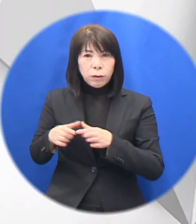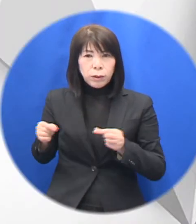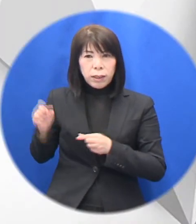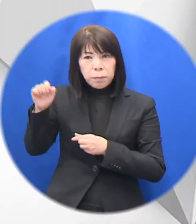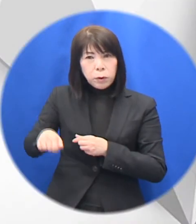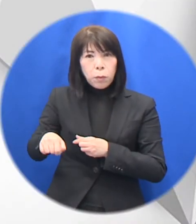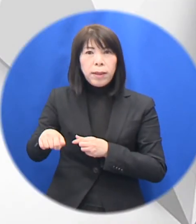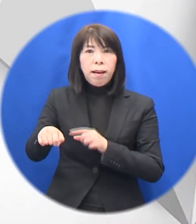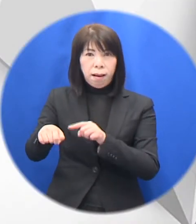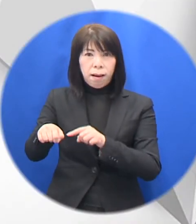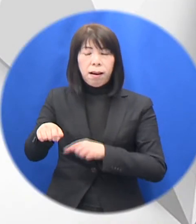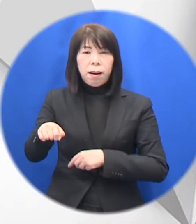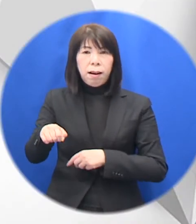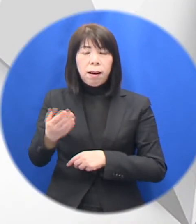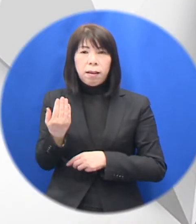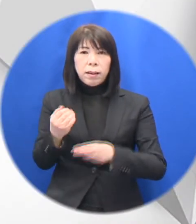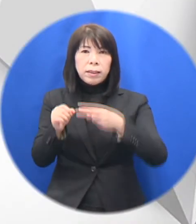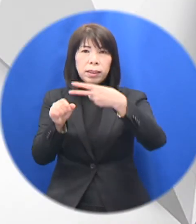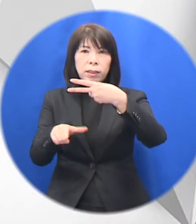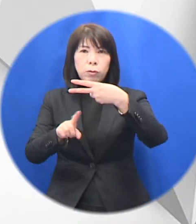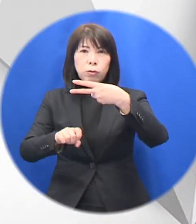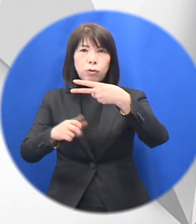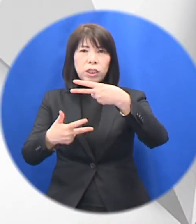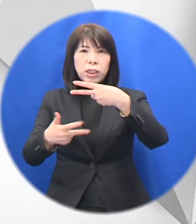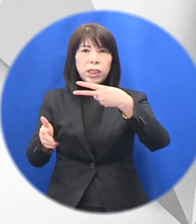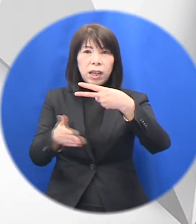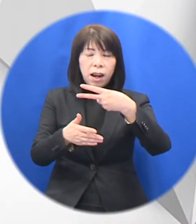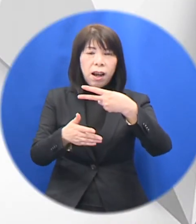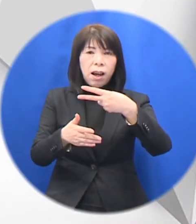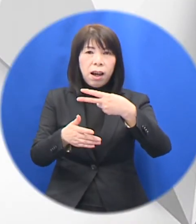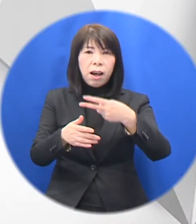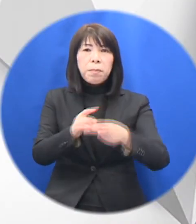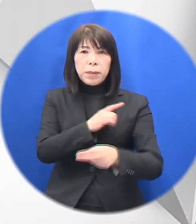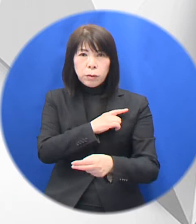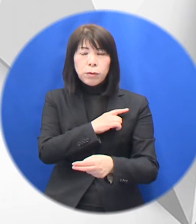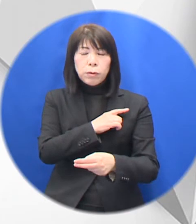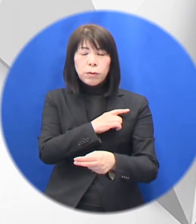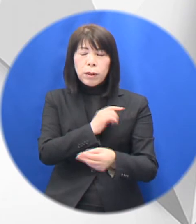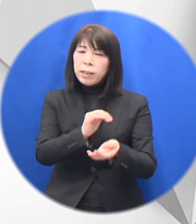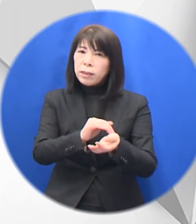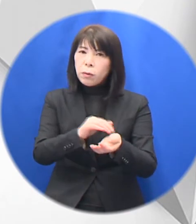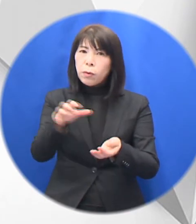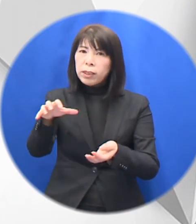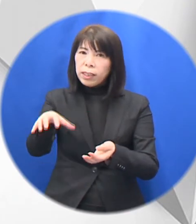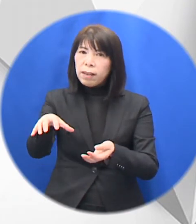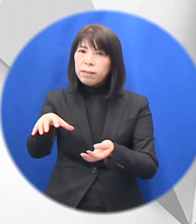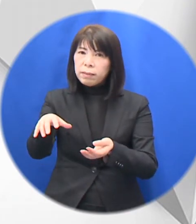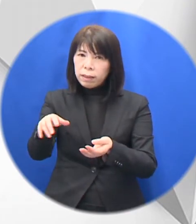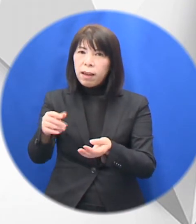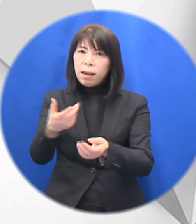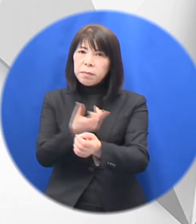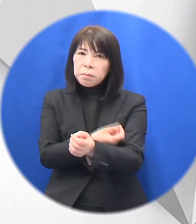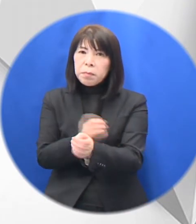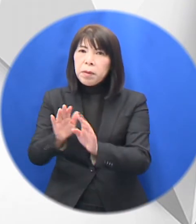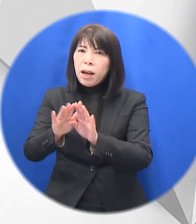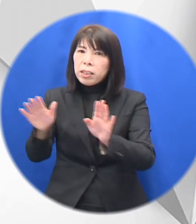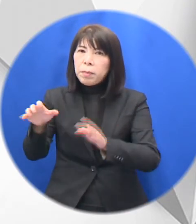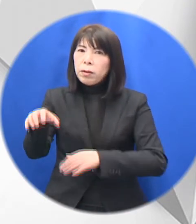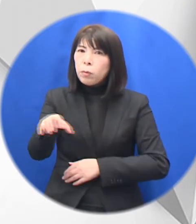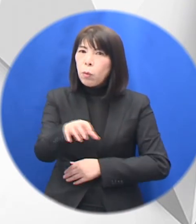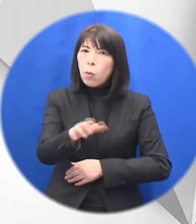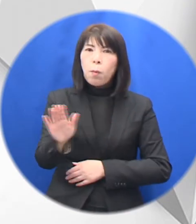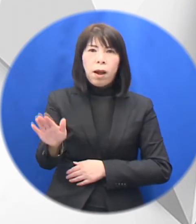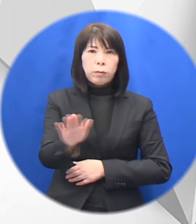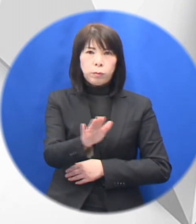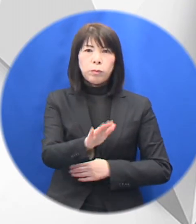、すで、 はい、 に2月の17日からですね、まあ、一部の先行した医療機関でですね、接種が開始されています 。で、ま